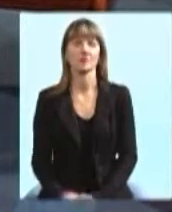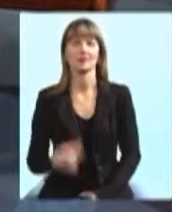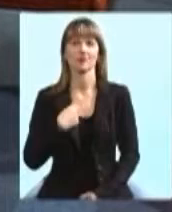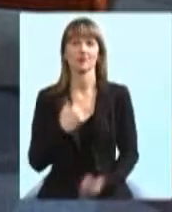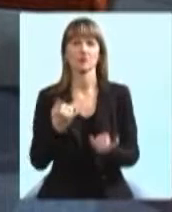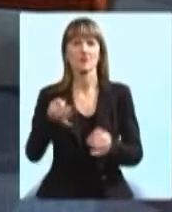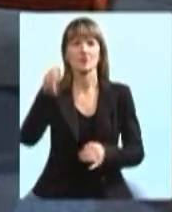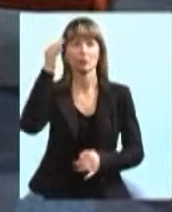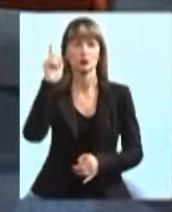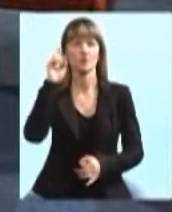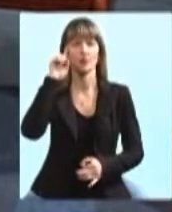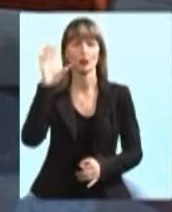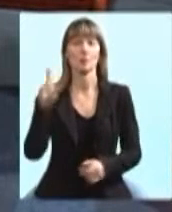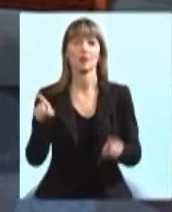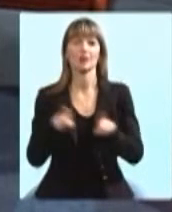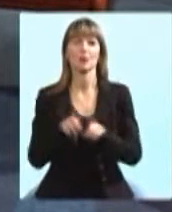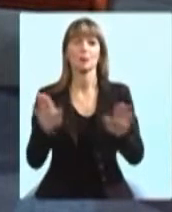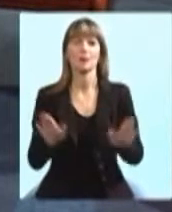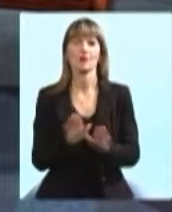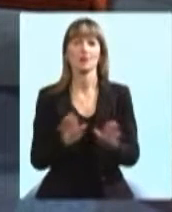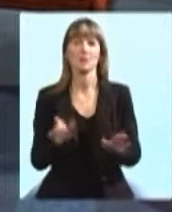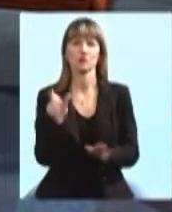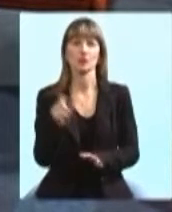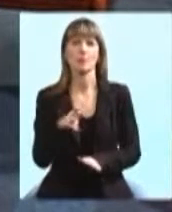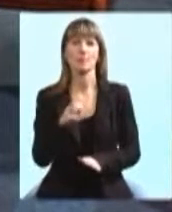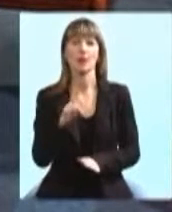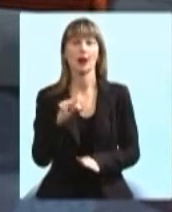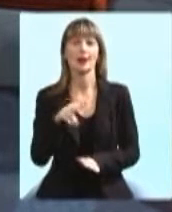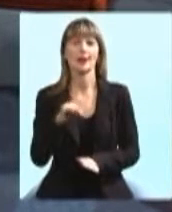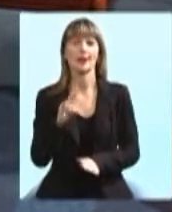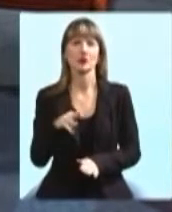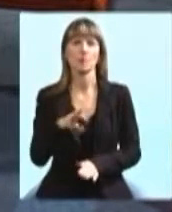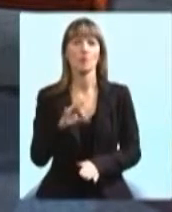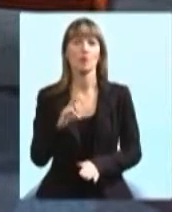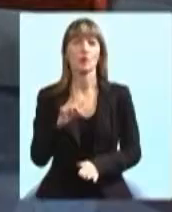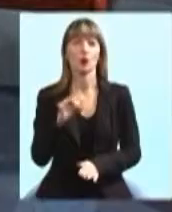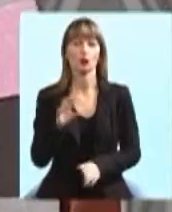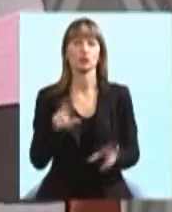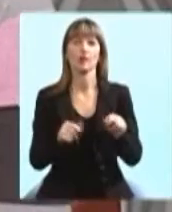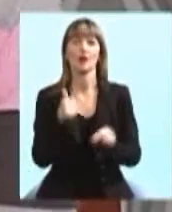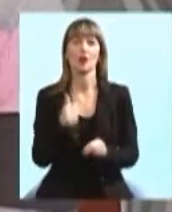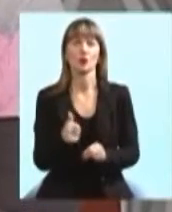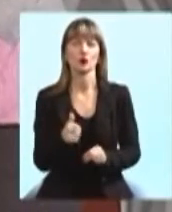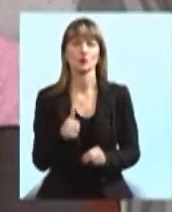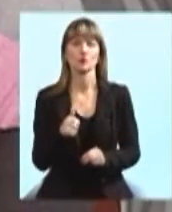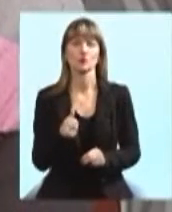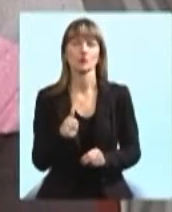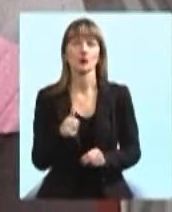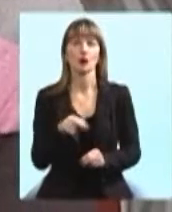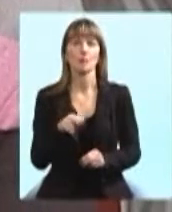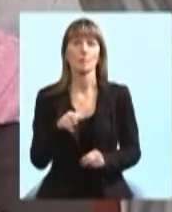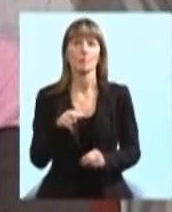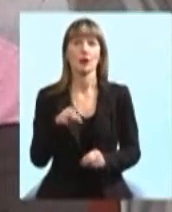щойно згадала, що відома така співачка, акторка Мерлін Монро вважала за гарну прикмету так, як запізнюватись на